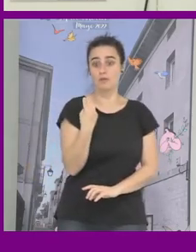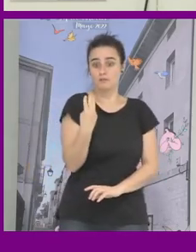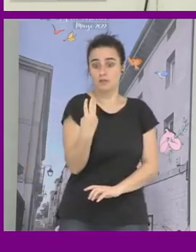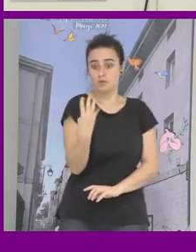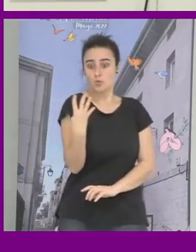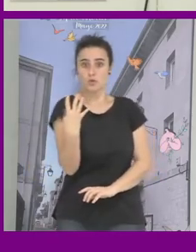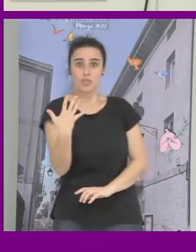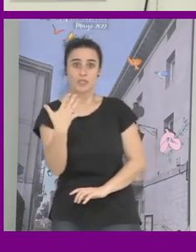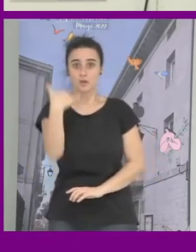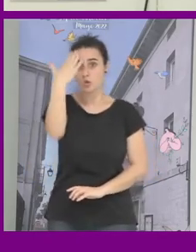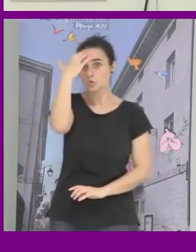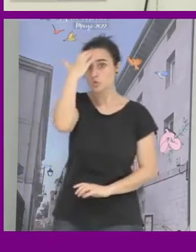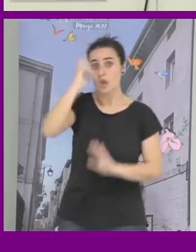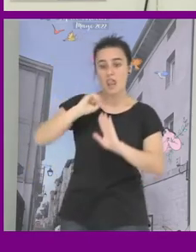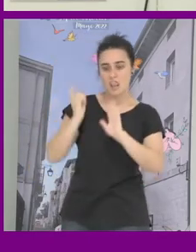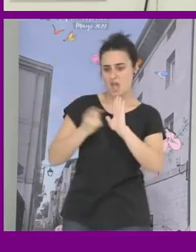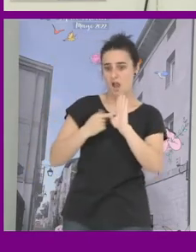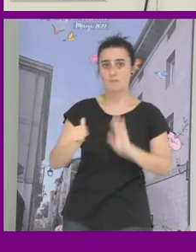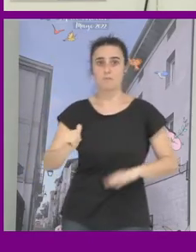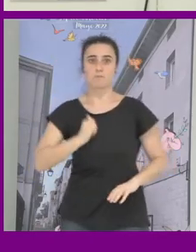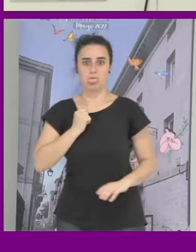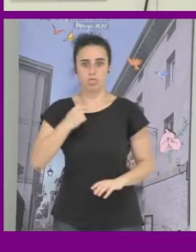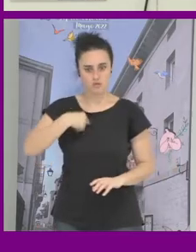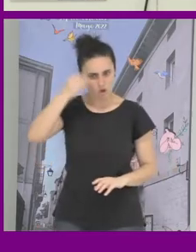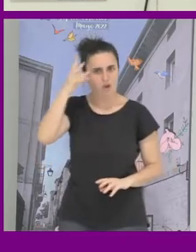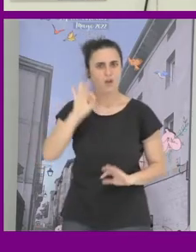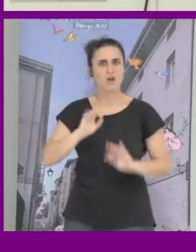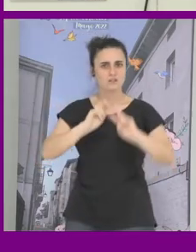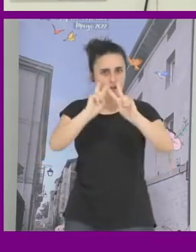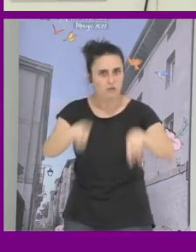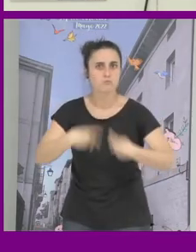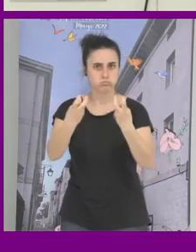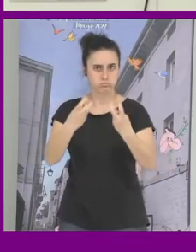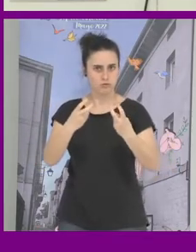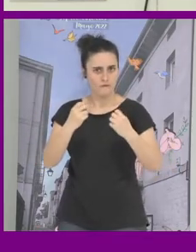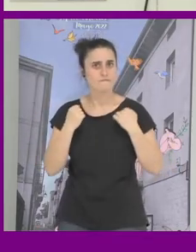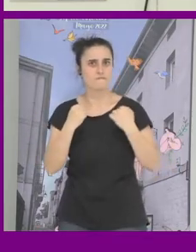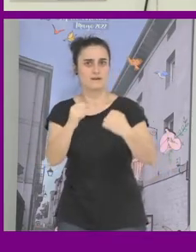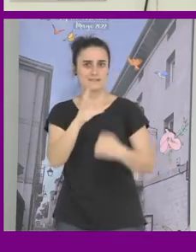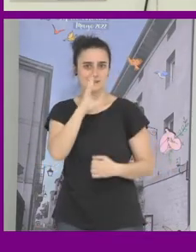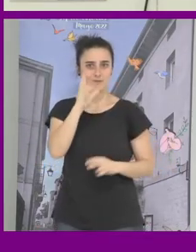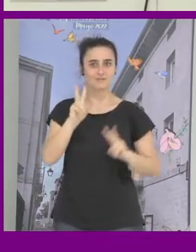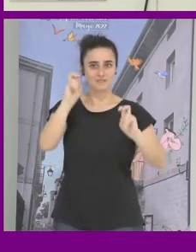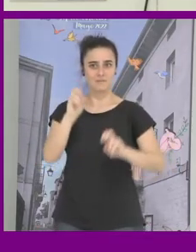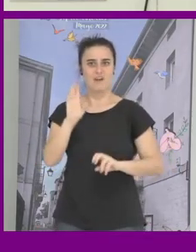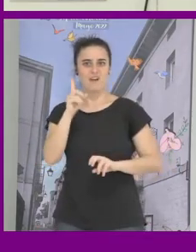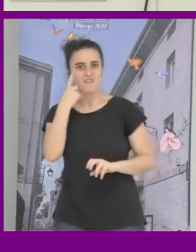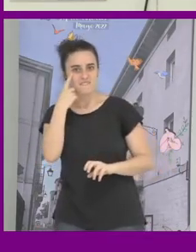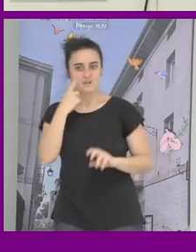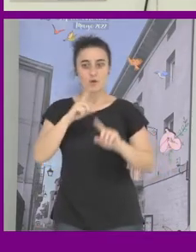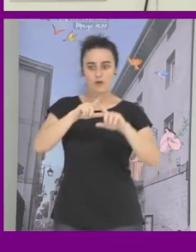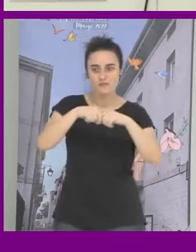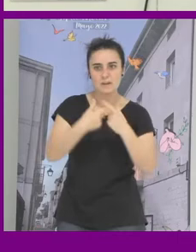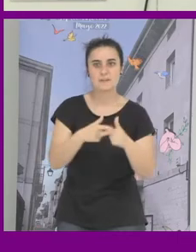izatearen aukera, nire ustez hori ba oso eraldatzailea izango litzateke, ba gurasotasuna familia nuklearretik eta